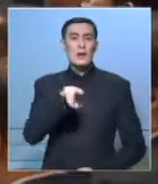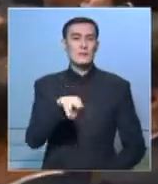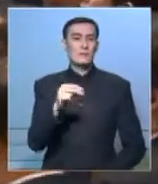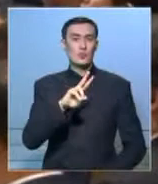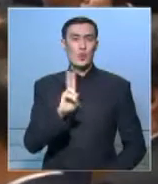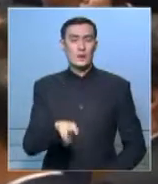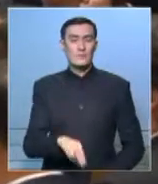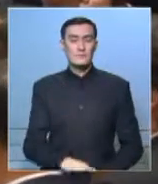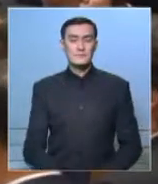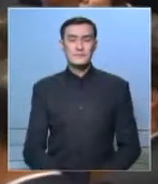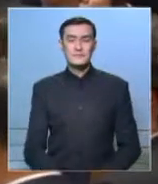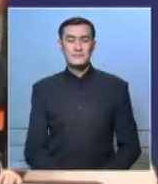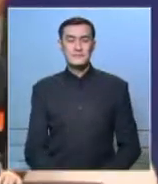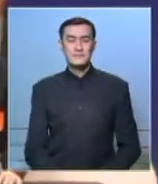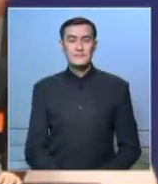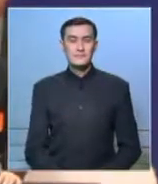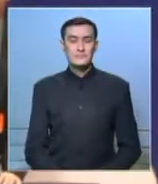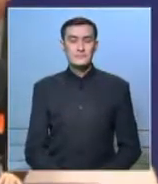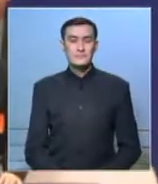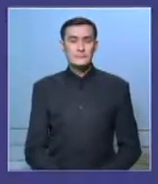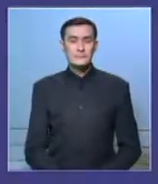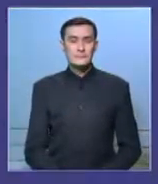долларов.